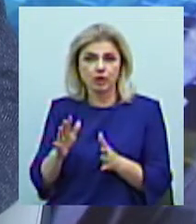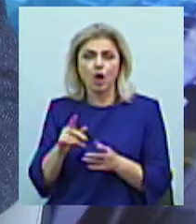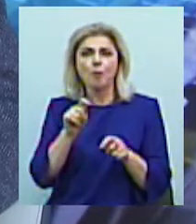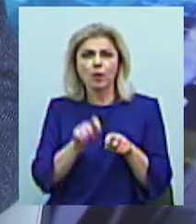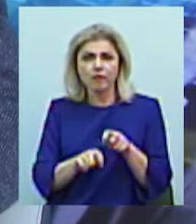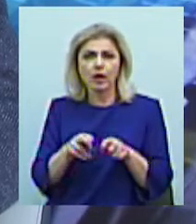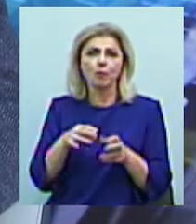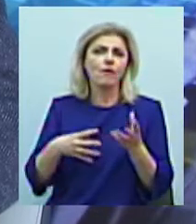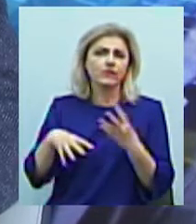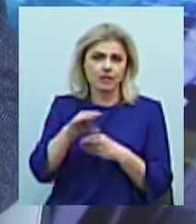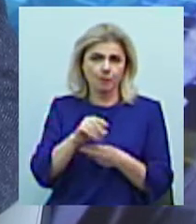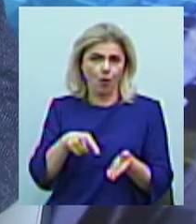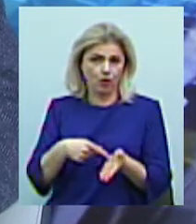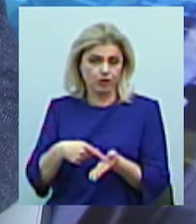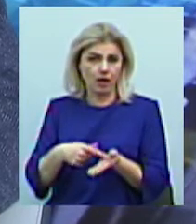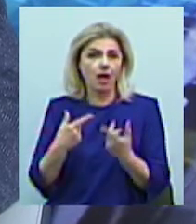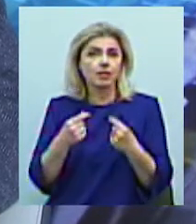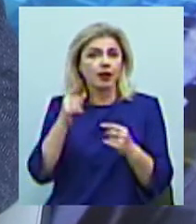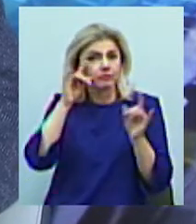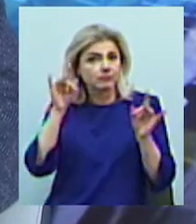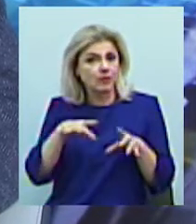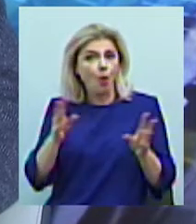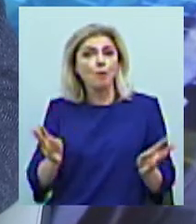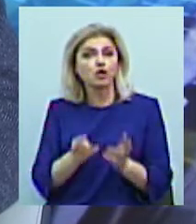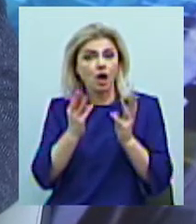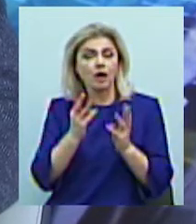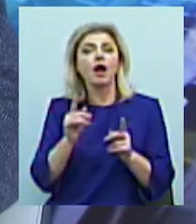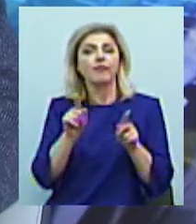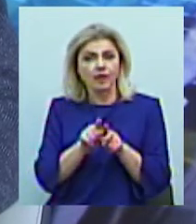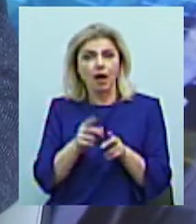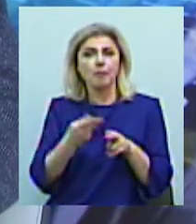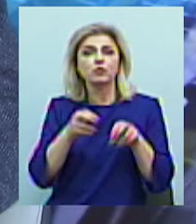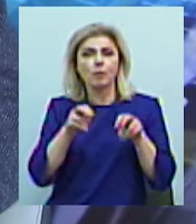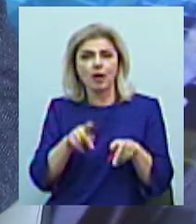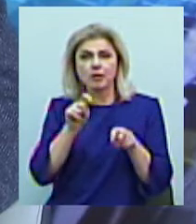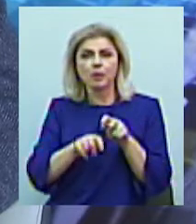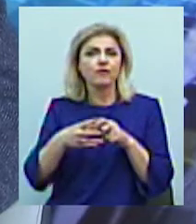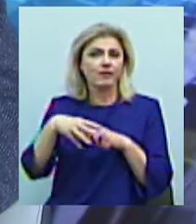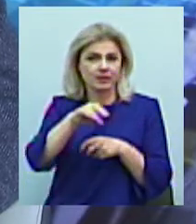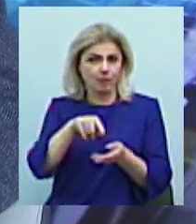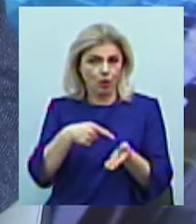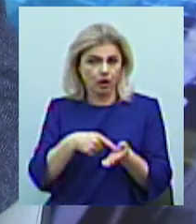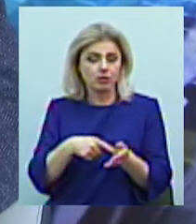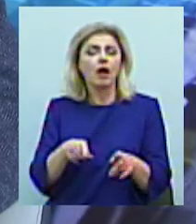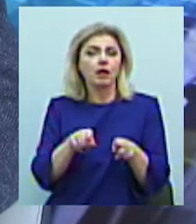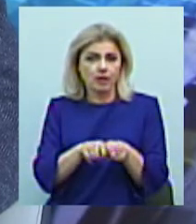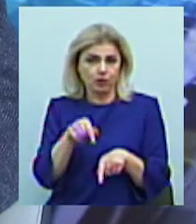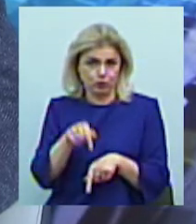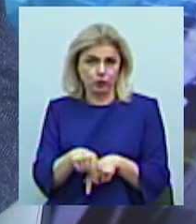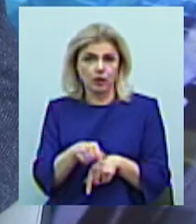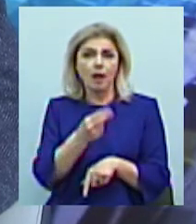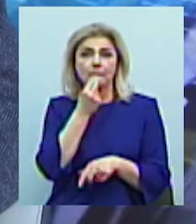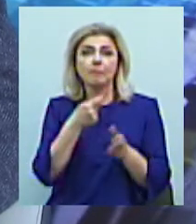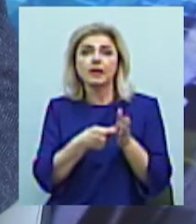городам. Как вот где-то пожары, и все города проверяют безопасность. Так и здесь. Питание детей – это в каждом городе,